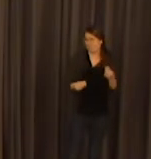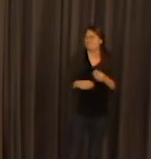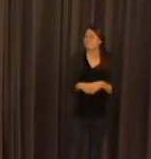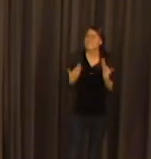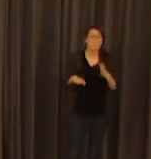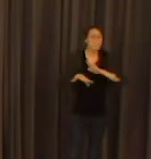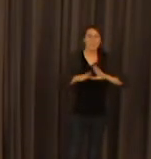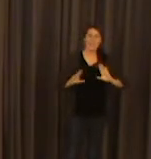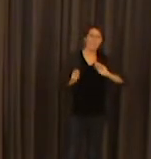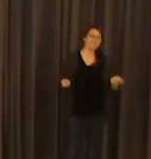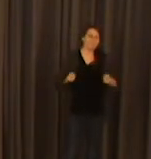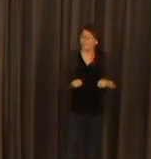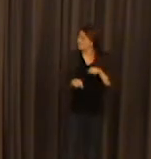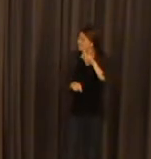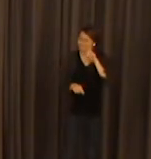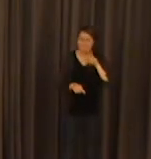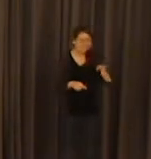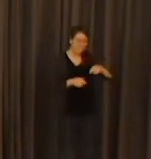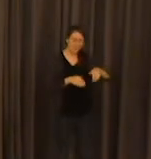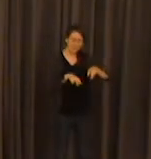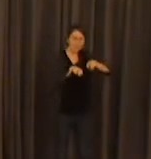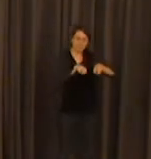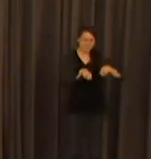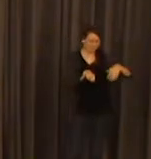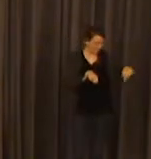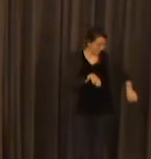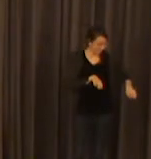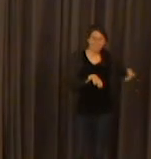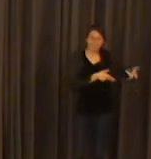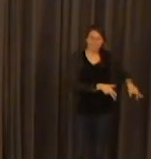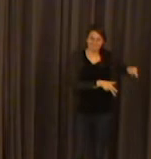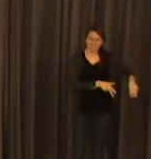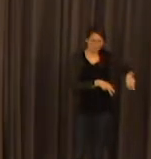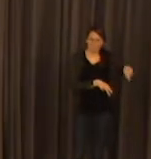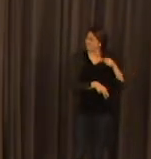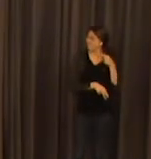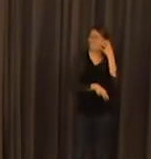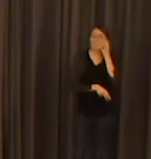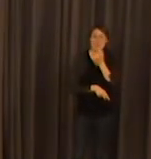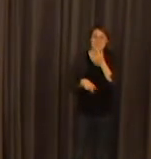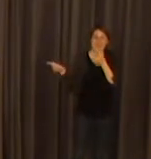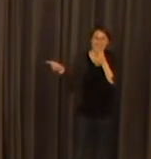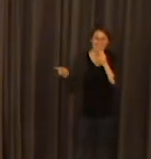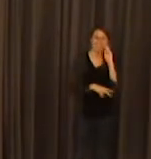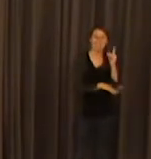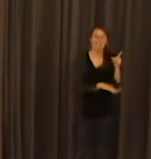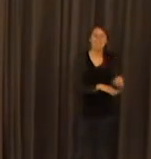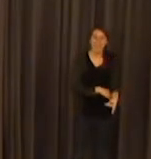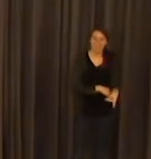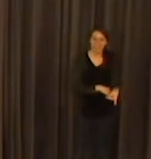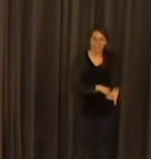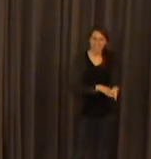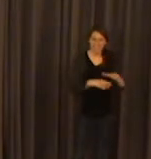meva esquerra hi ha un senyor amb barba, és el degà de la facultat, el degà de la Facultat de Traducció, el professor Sergi